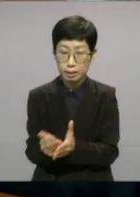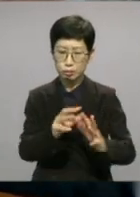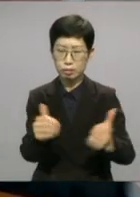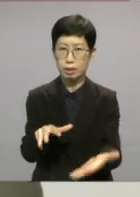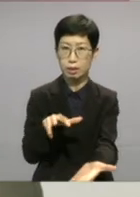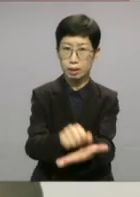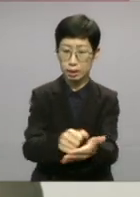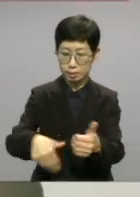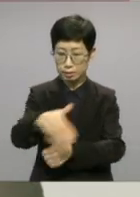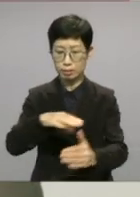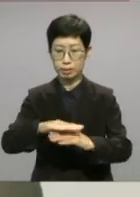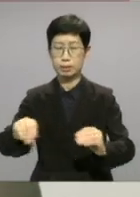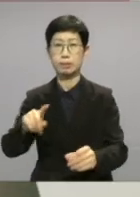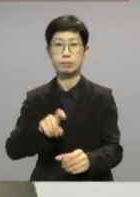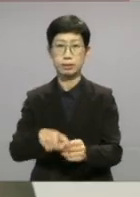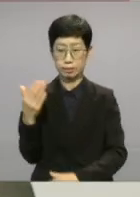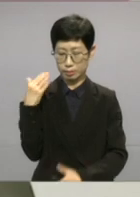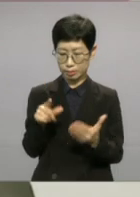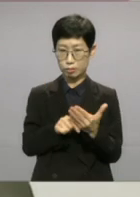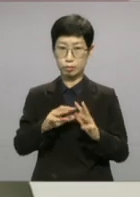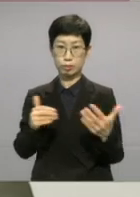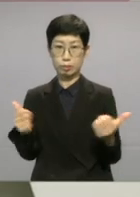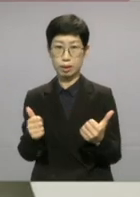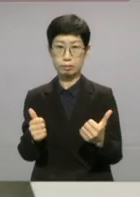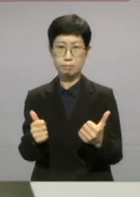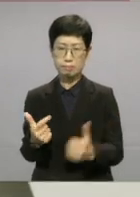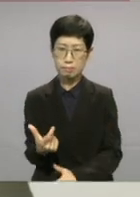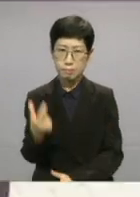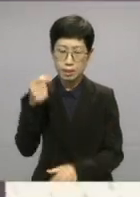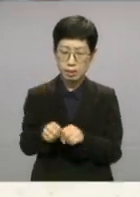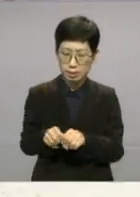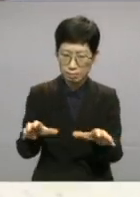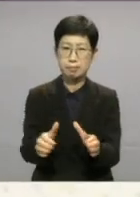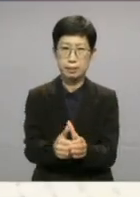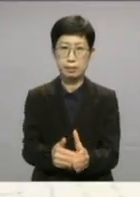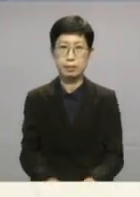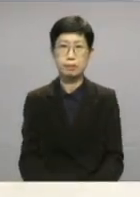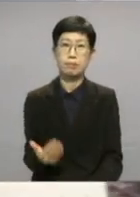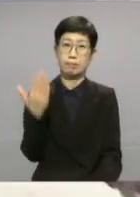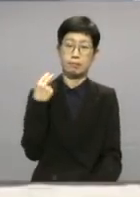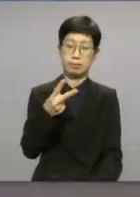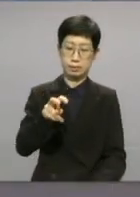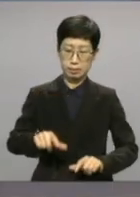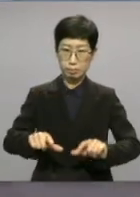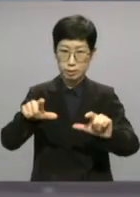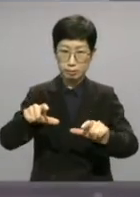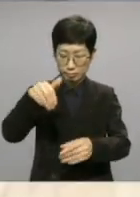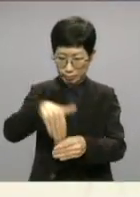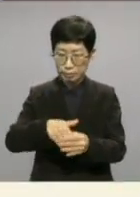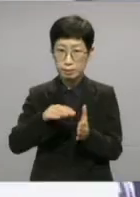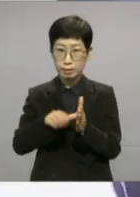장악된 상황을 타개하기 위해 지난 9월 국회를 조기 해산했습니다. 과거 2020년 직전